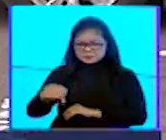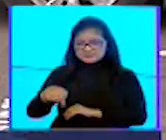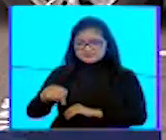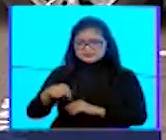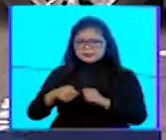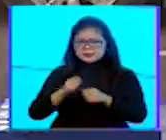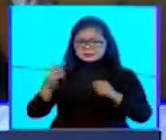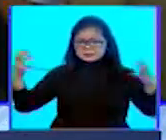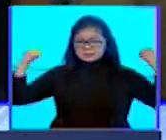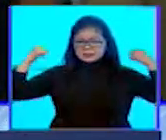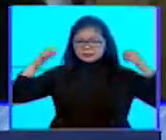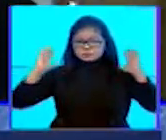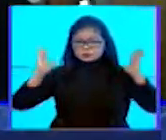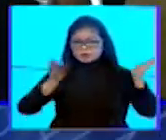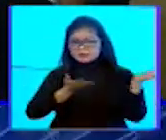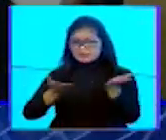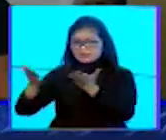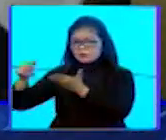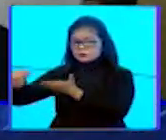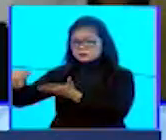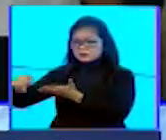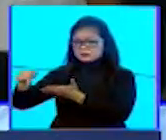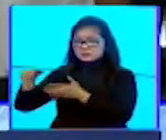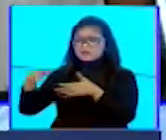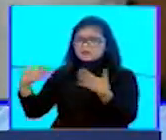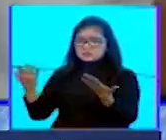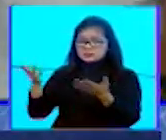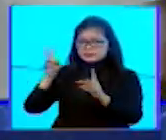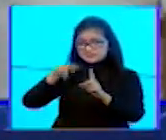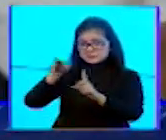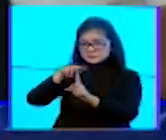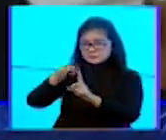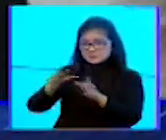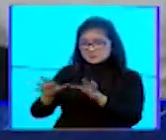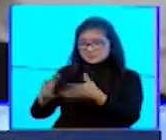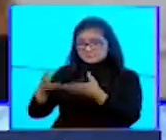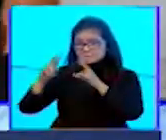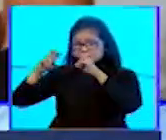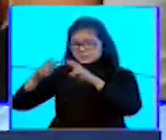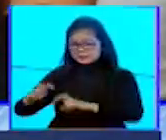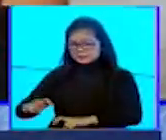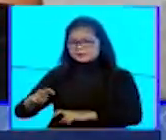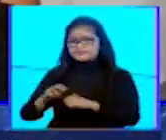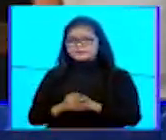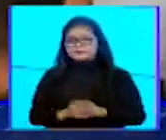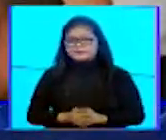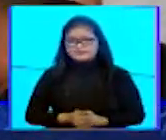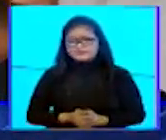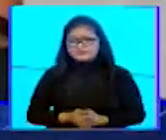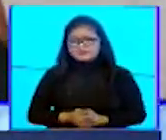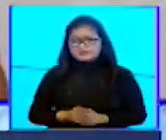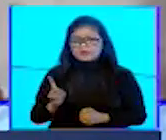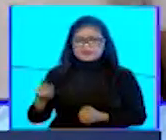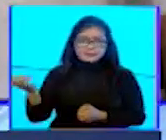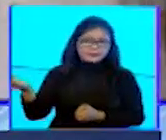Ia dibawa ke sini kemarin dan melakukan serangkaian pemeriksaan oleh tim penyidik, dan ia pun menurut informasi yang kami dapatkan